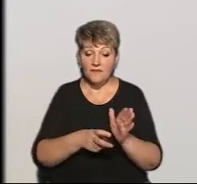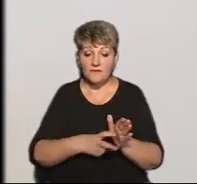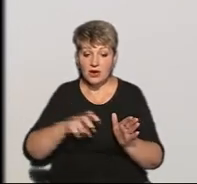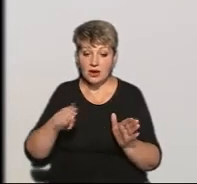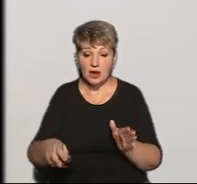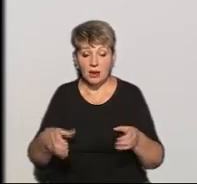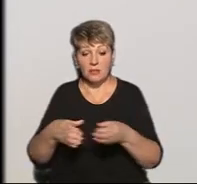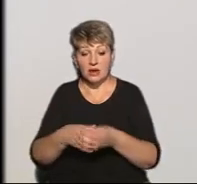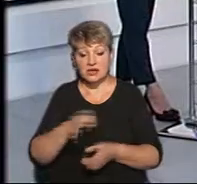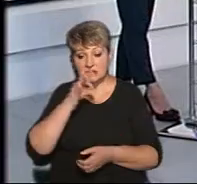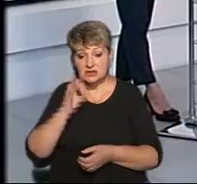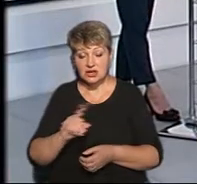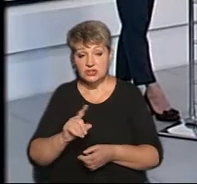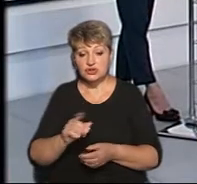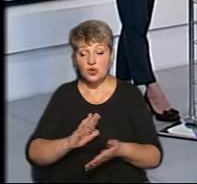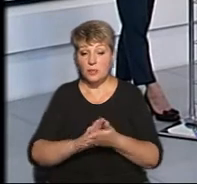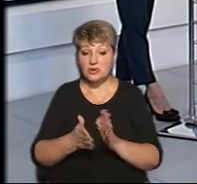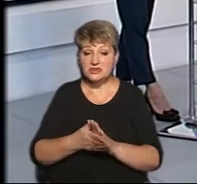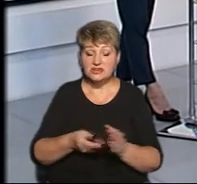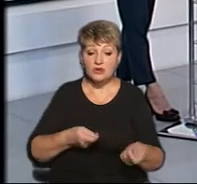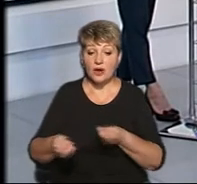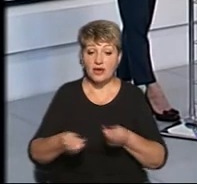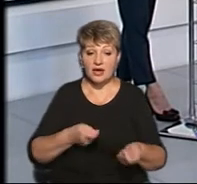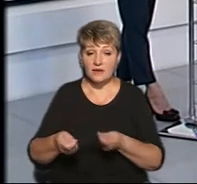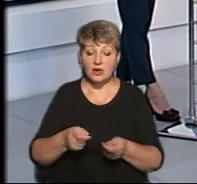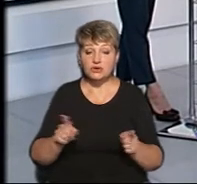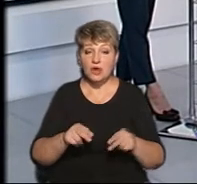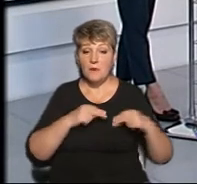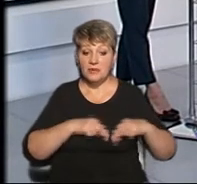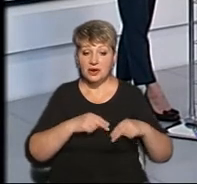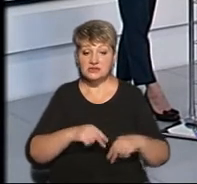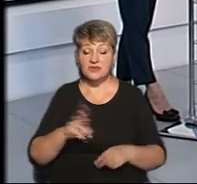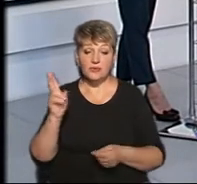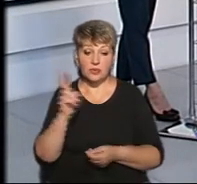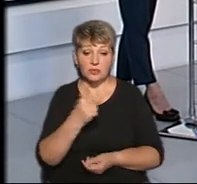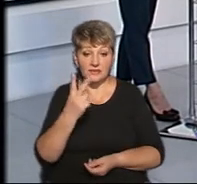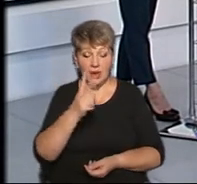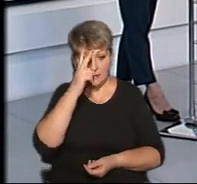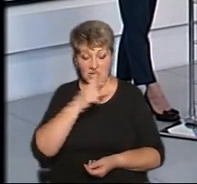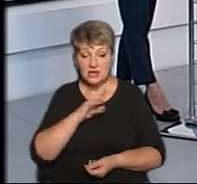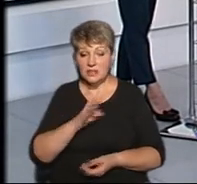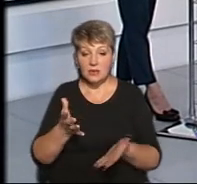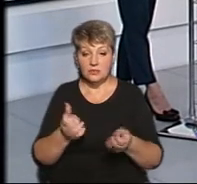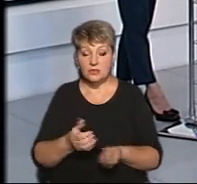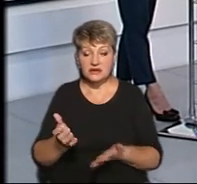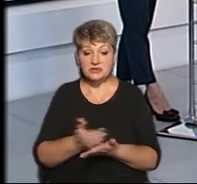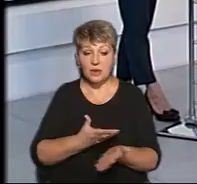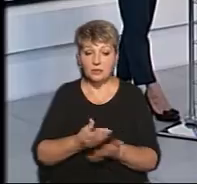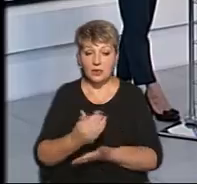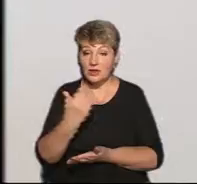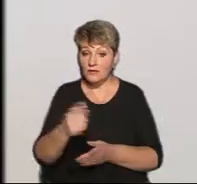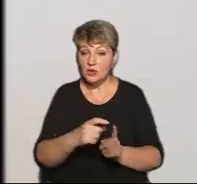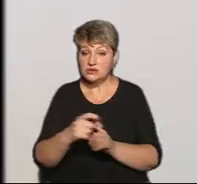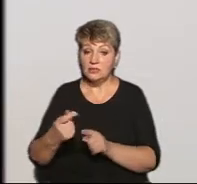він назвав позицію керівника обласної організації, через яку працівники-тролейбусники 2 місяці не отримували заробітну плату. За його словами, це